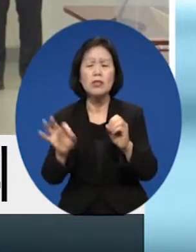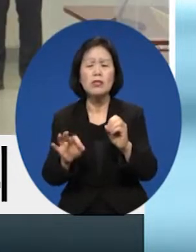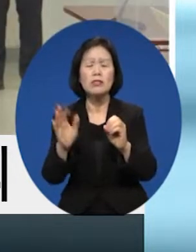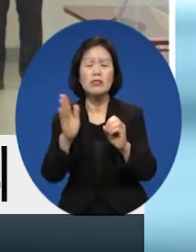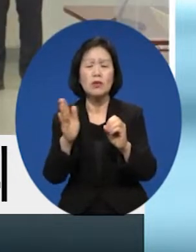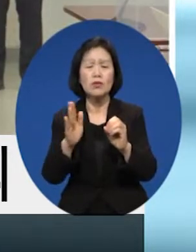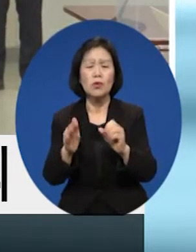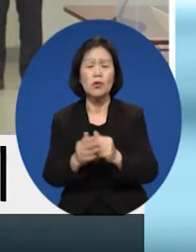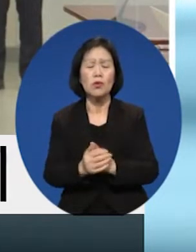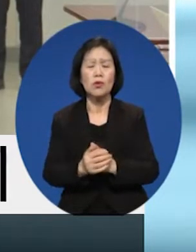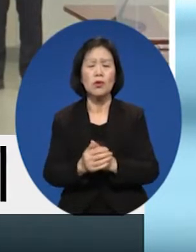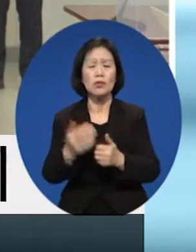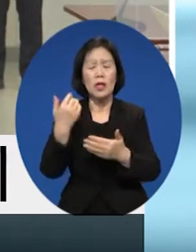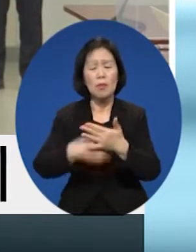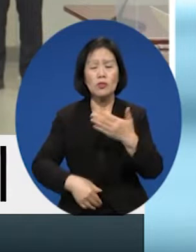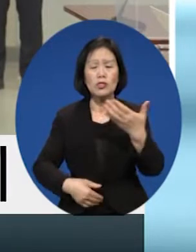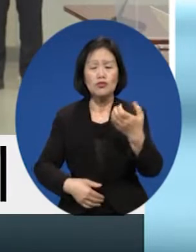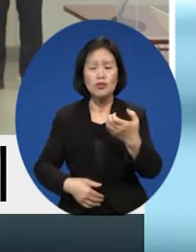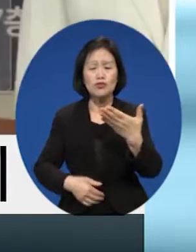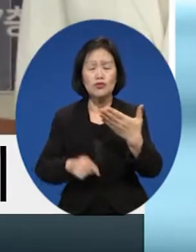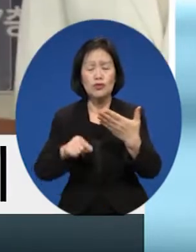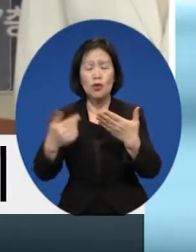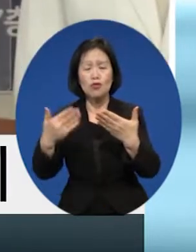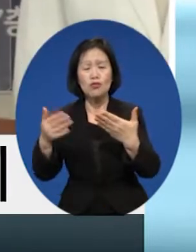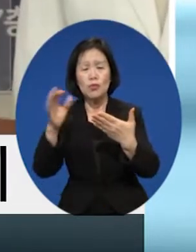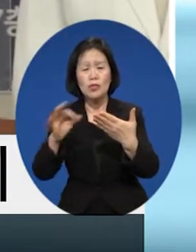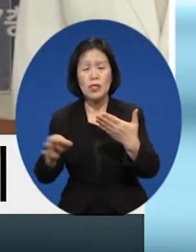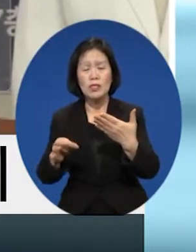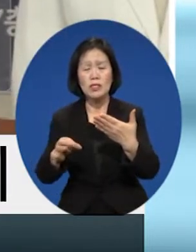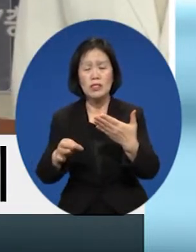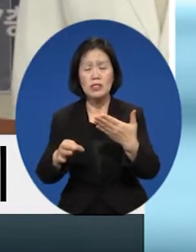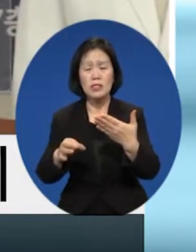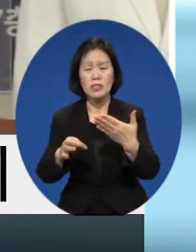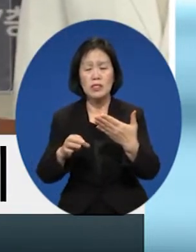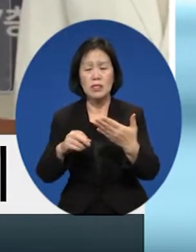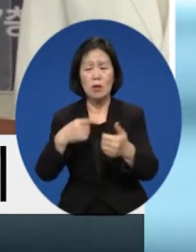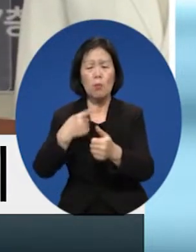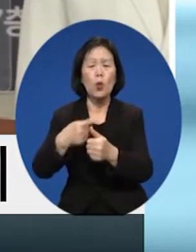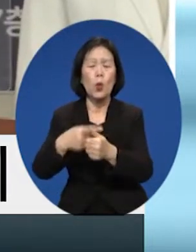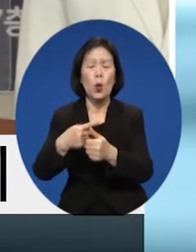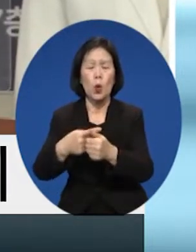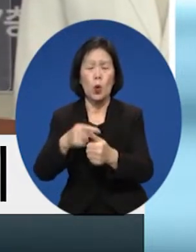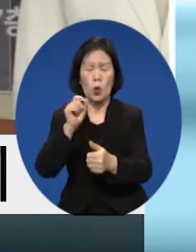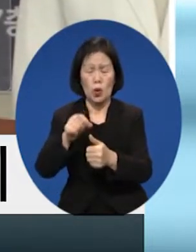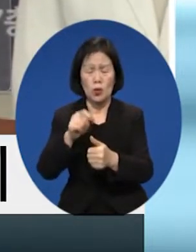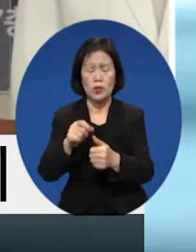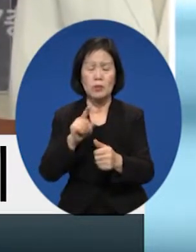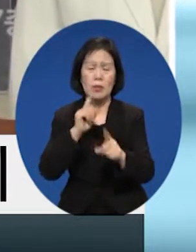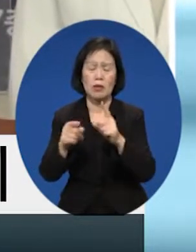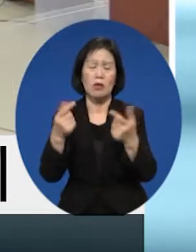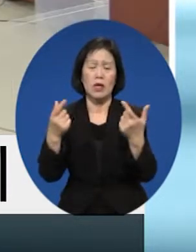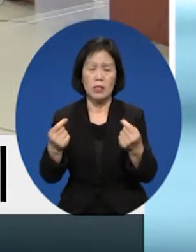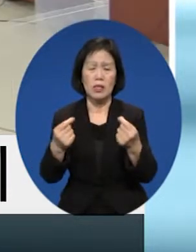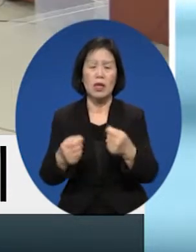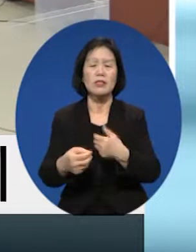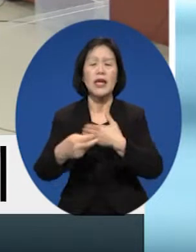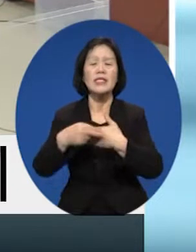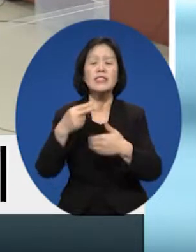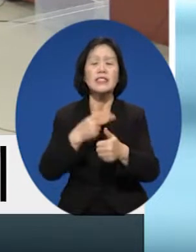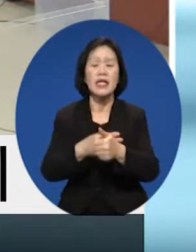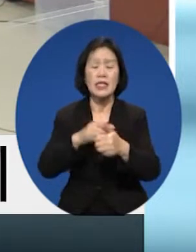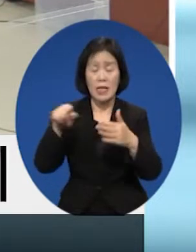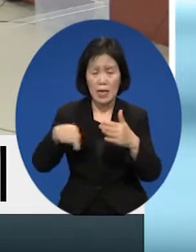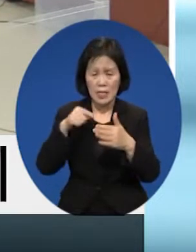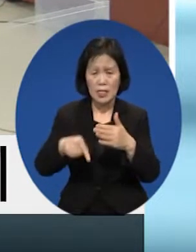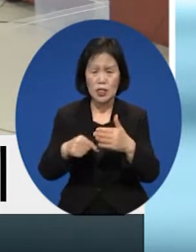근데 그런 나머지 99.9%의 의사들을 모독하는 발언이에요, 그 발언은. 그래서 그 의사들 내에서도 그러한 대응 방식,